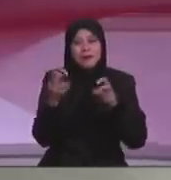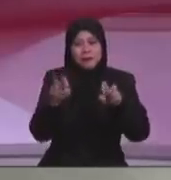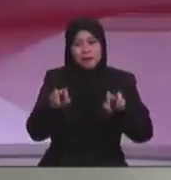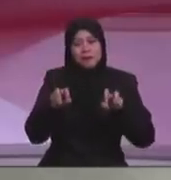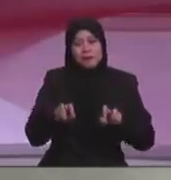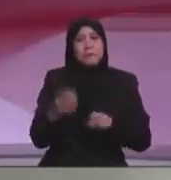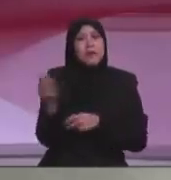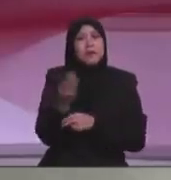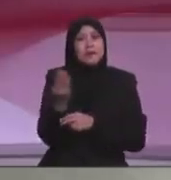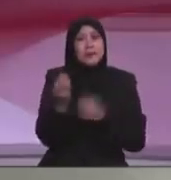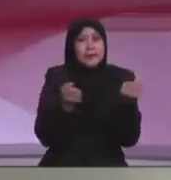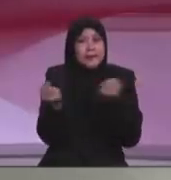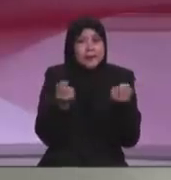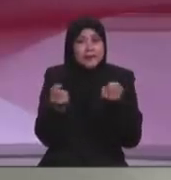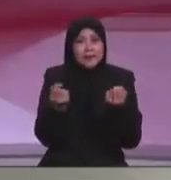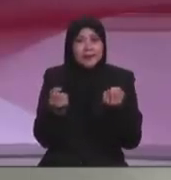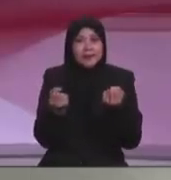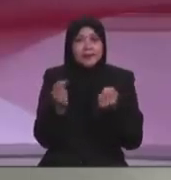kereta biasa,